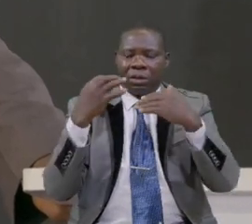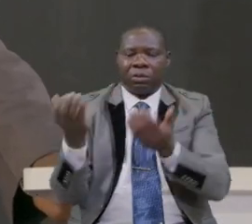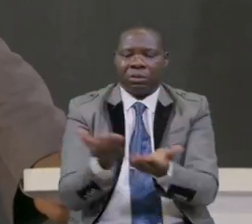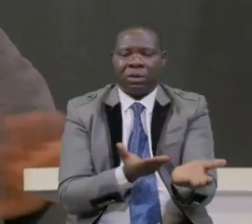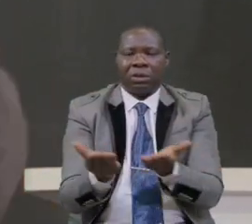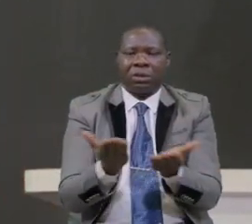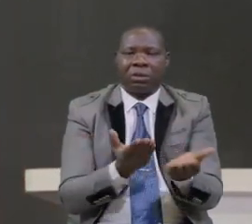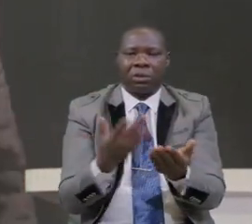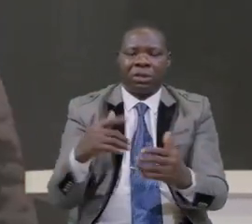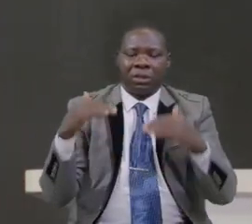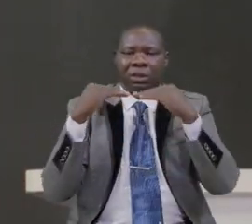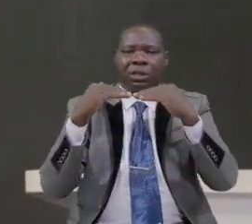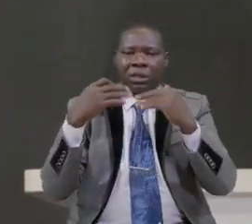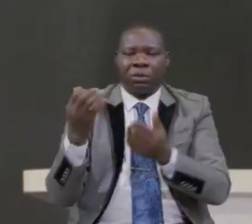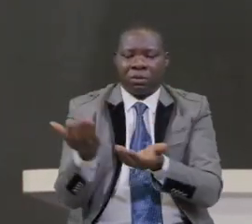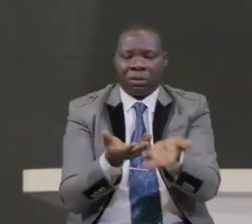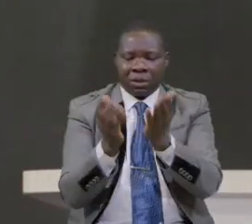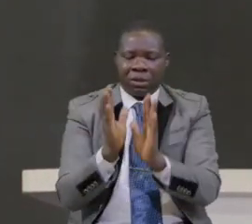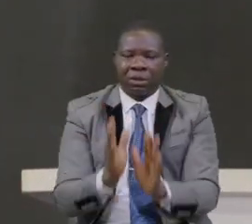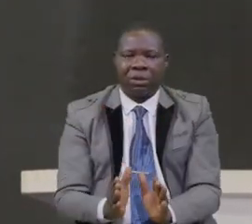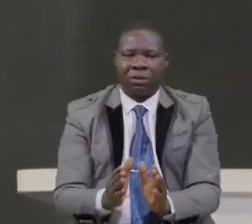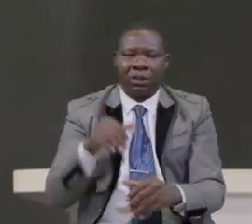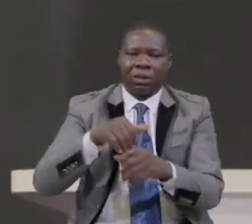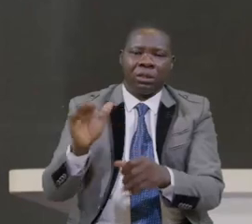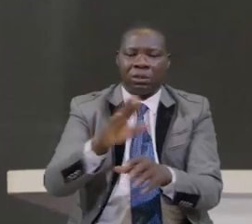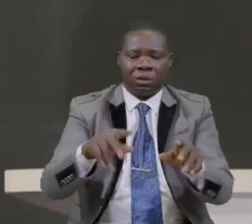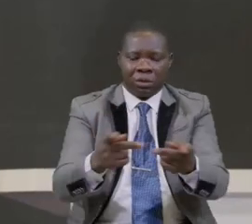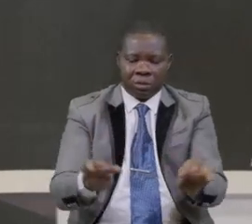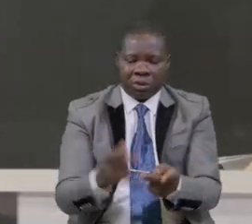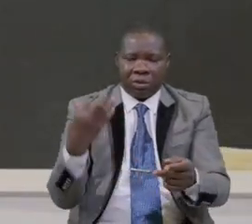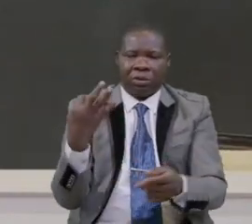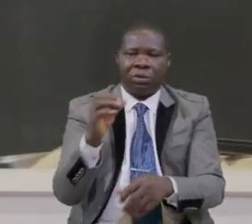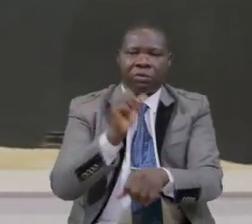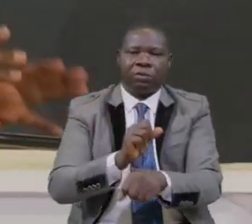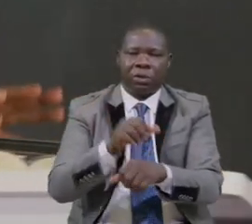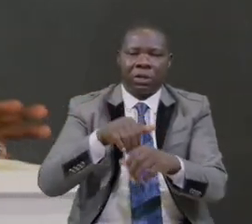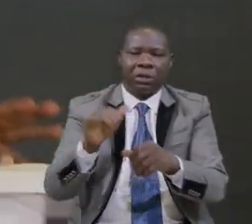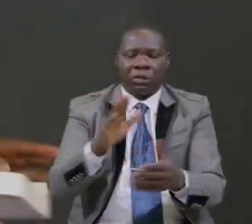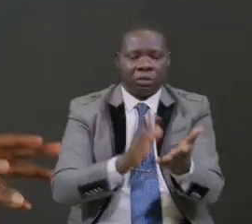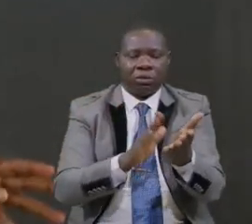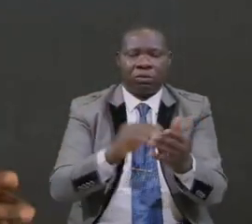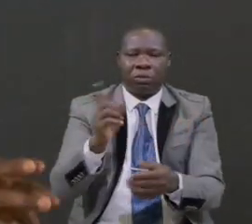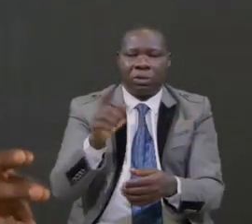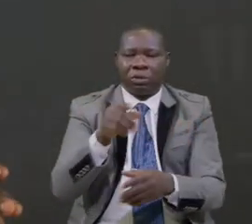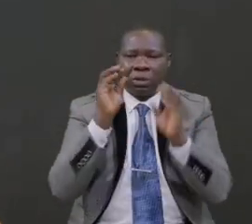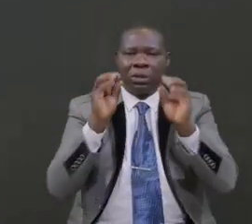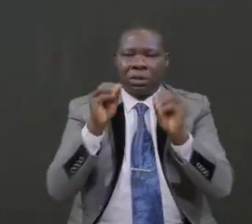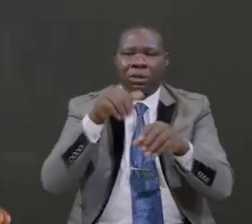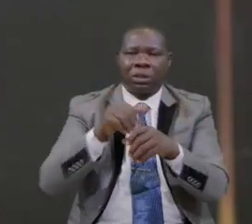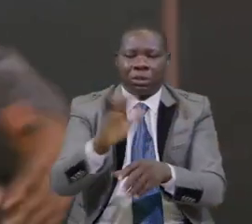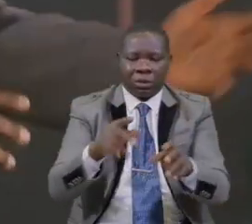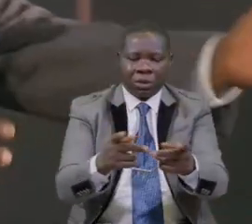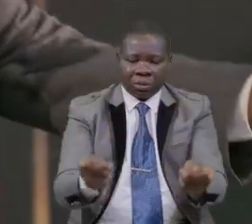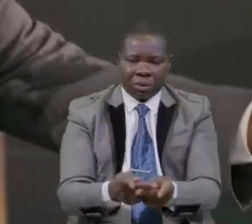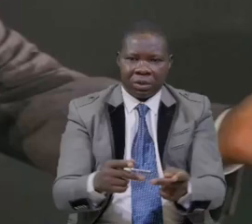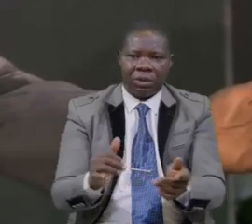le standard de la vie de serviteur dans ton service, dans ton établissement où tu enseignes, là où tu